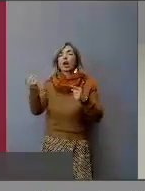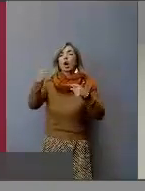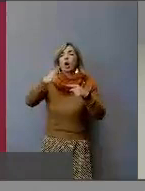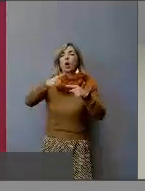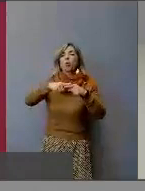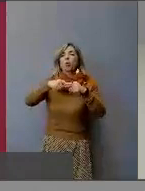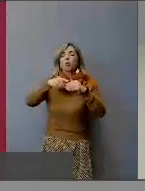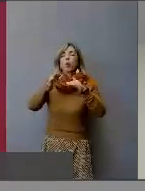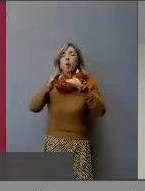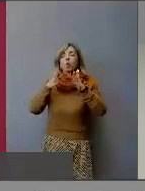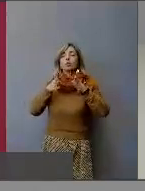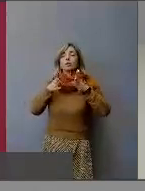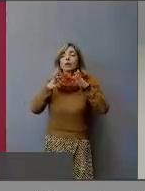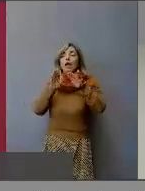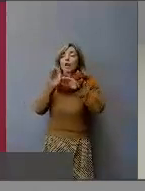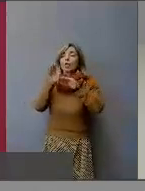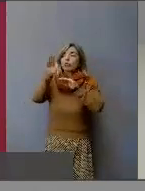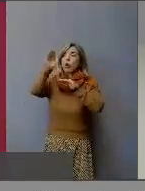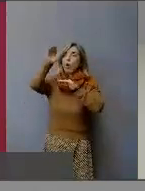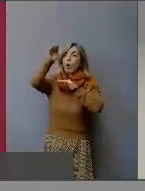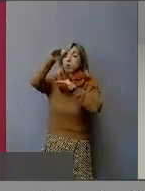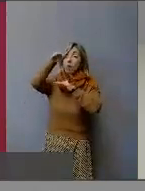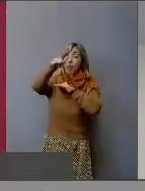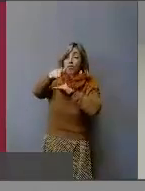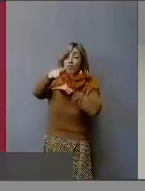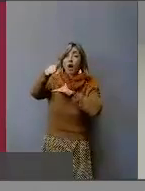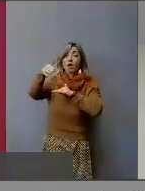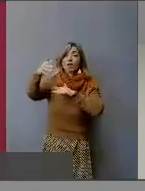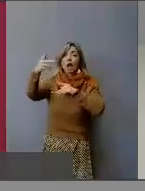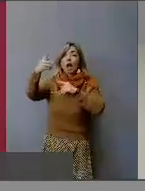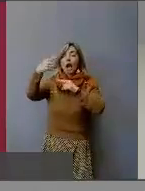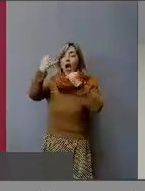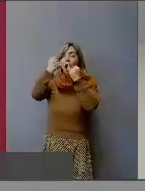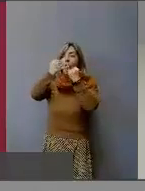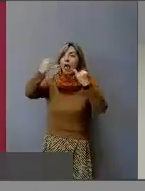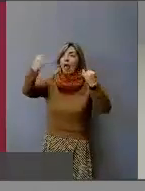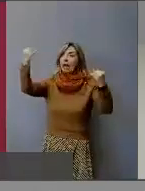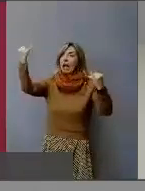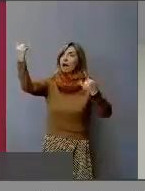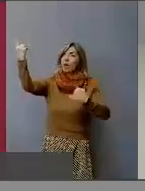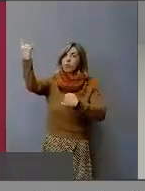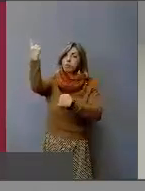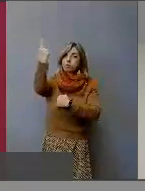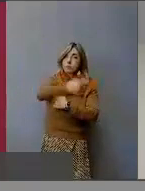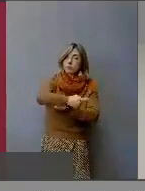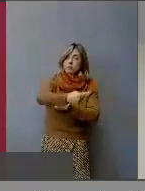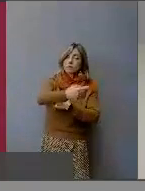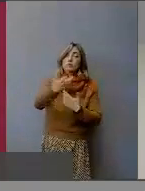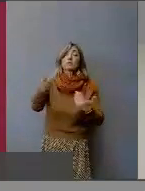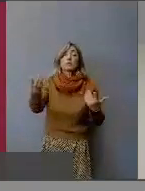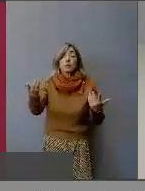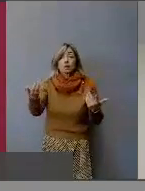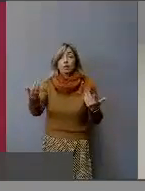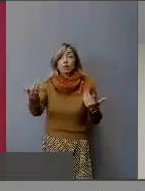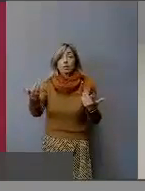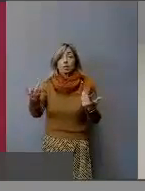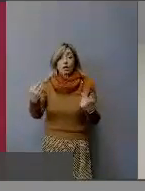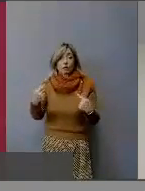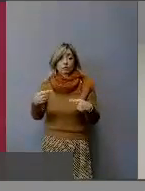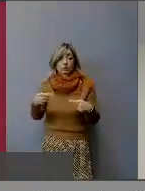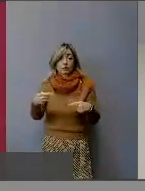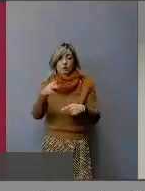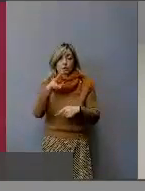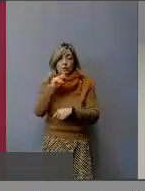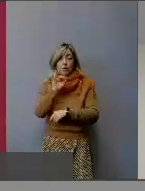quali siano poi le competenze perché parlo di sopra vata perché ne sa benissimo che nella mia esperienza